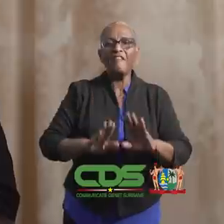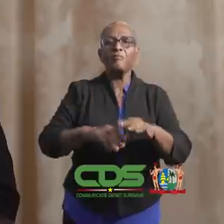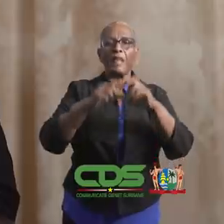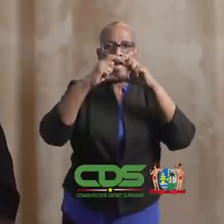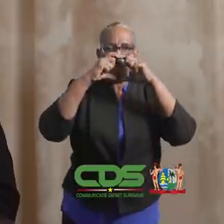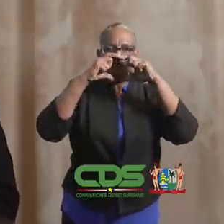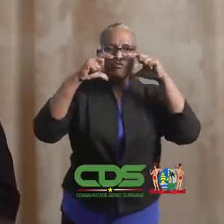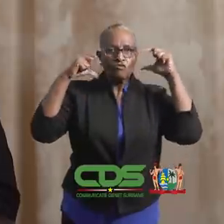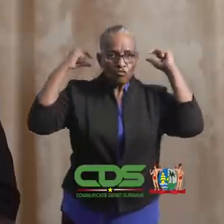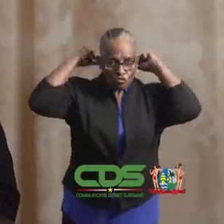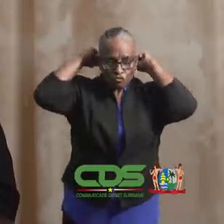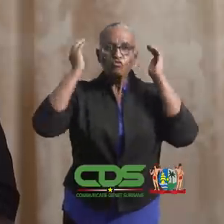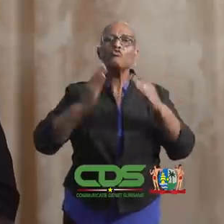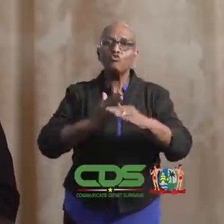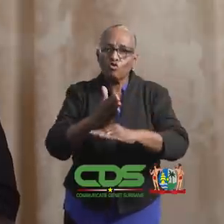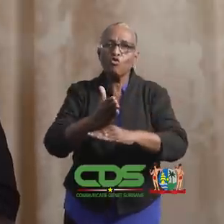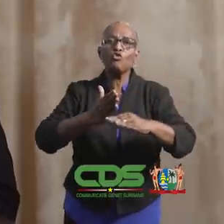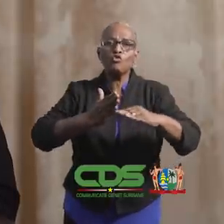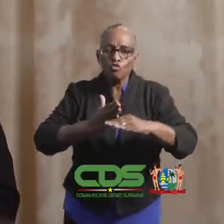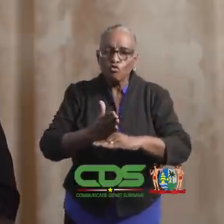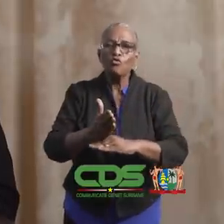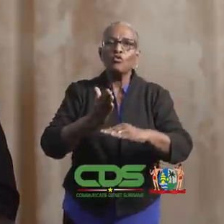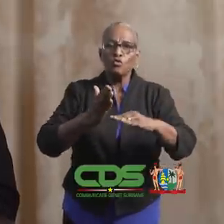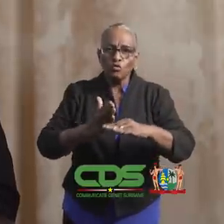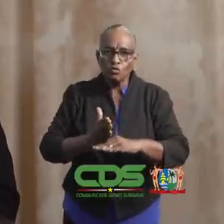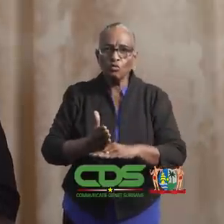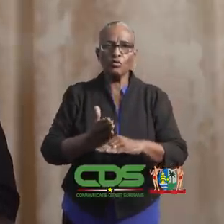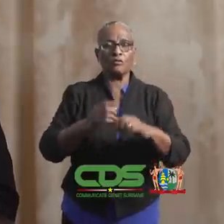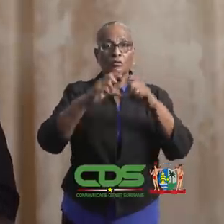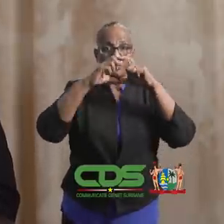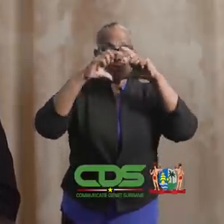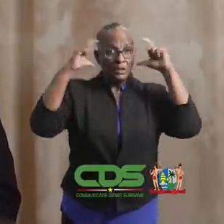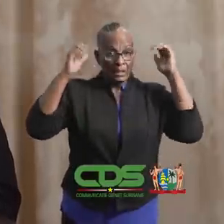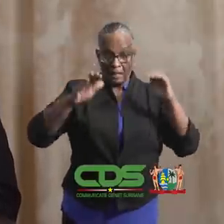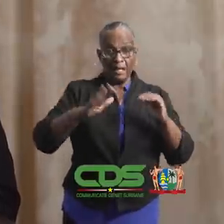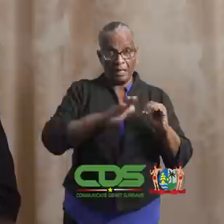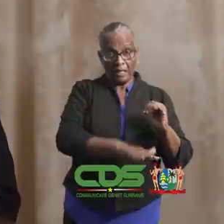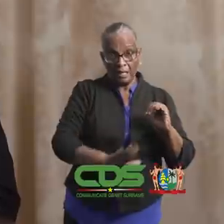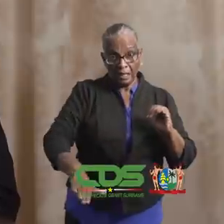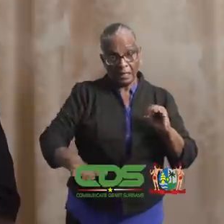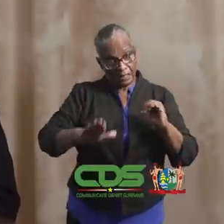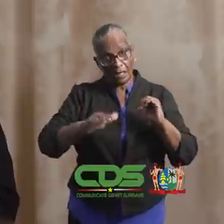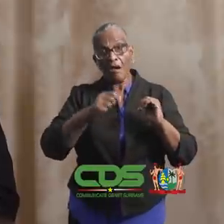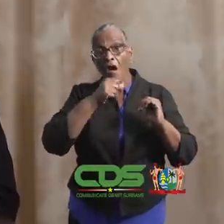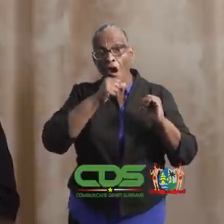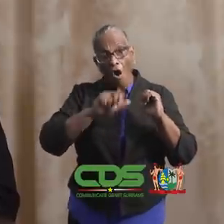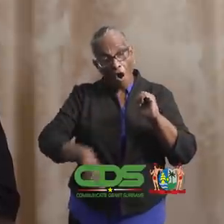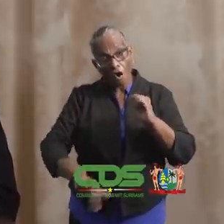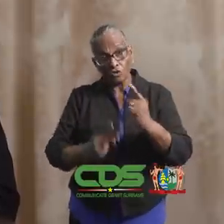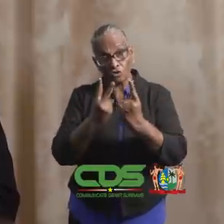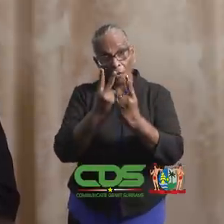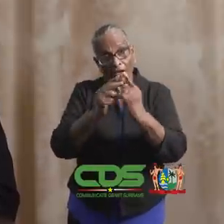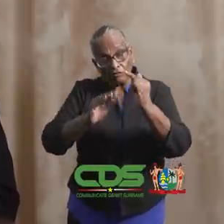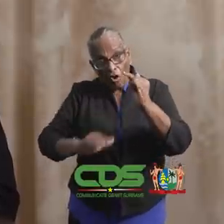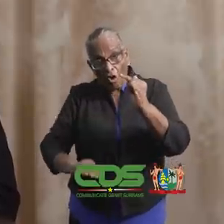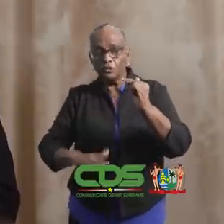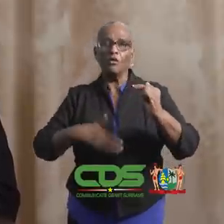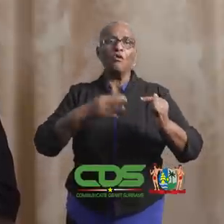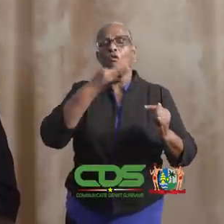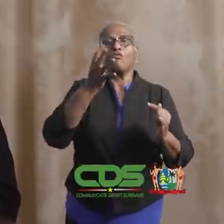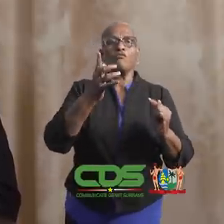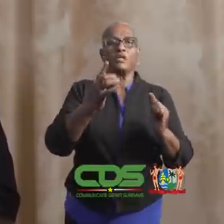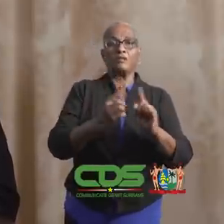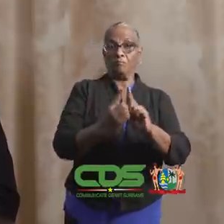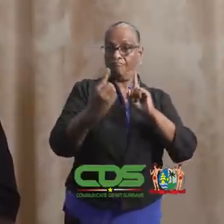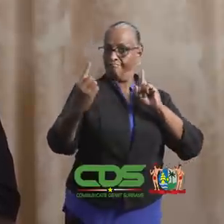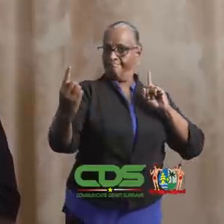neusbedekking. Voortschrijdend inzicht leert dat dit niet nodig is voor kinderen onder de 12 jaar. Neem de